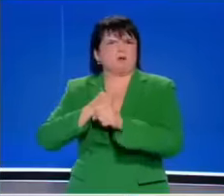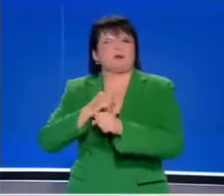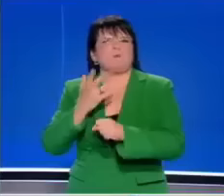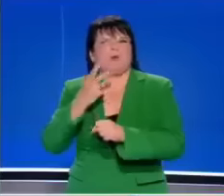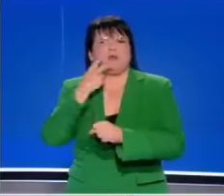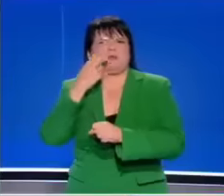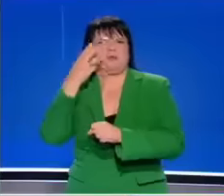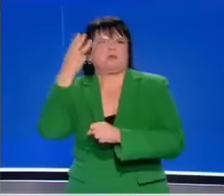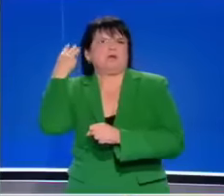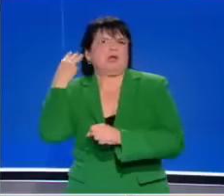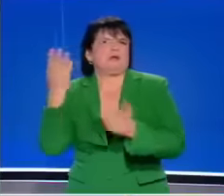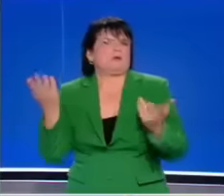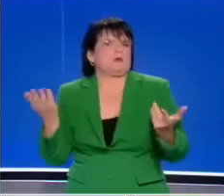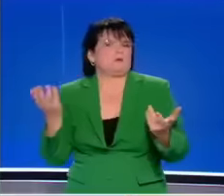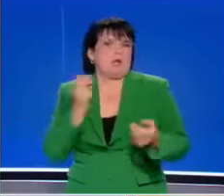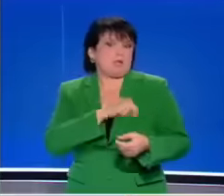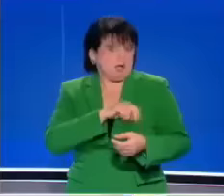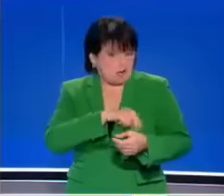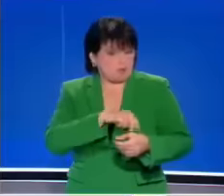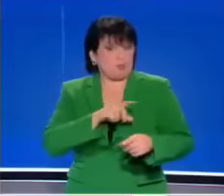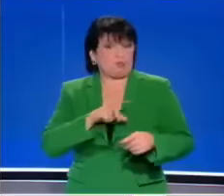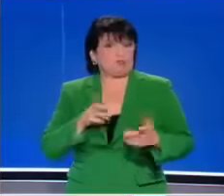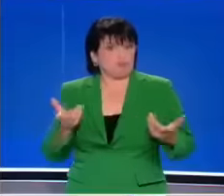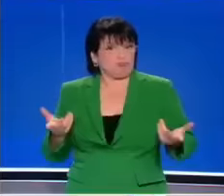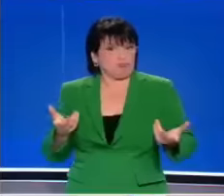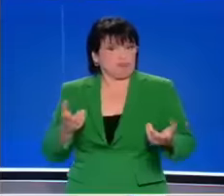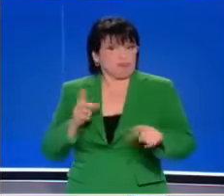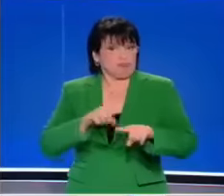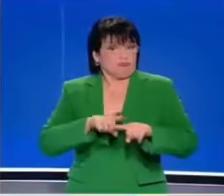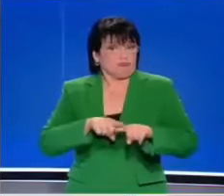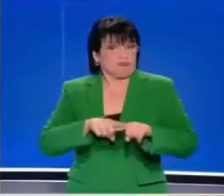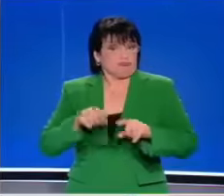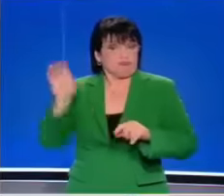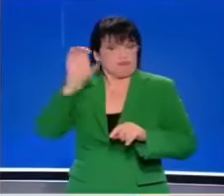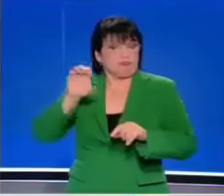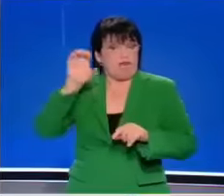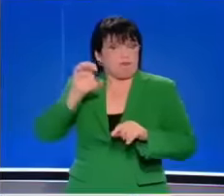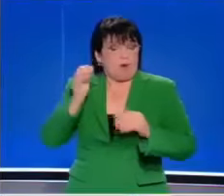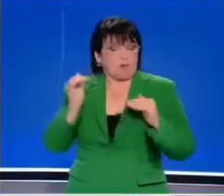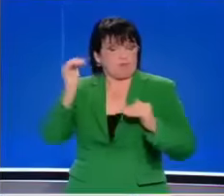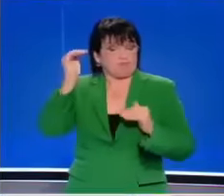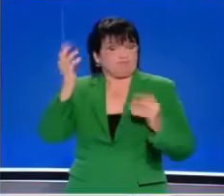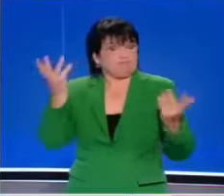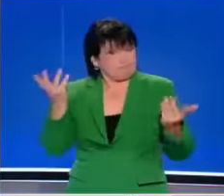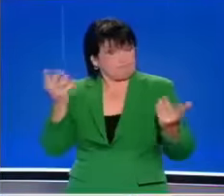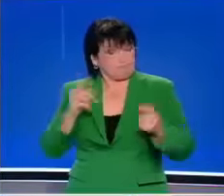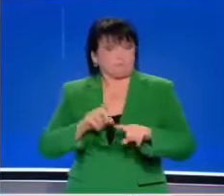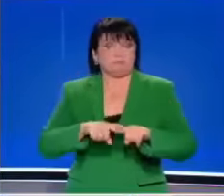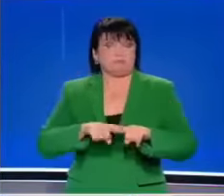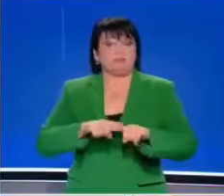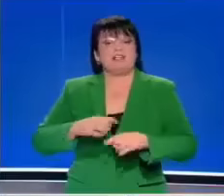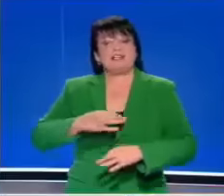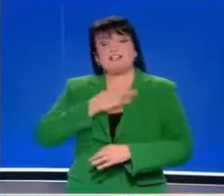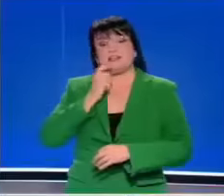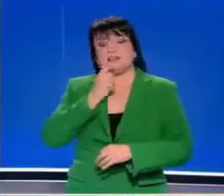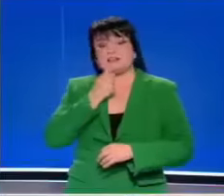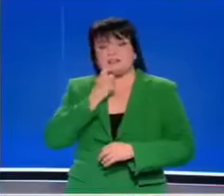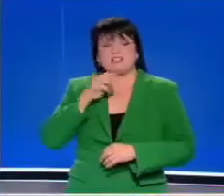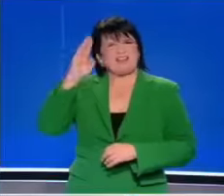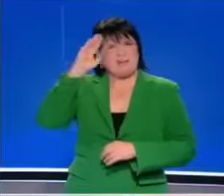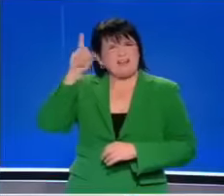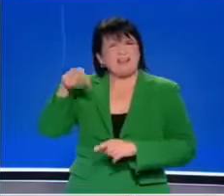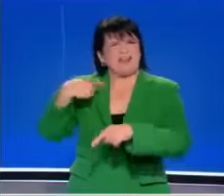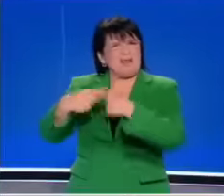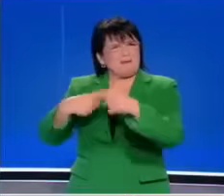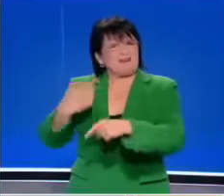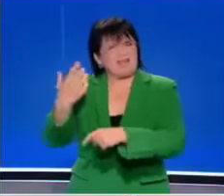τελευταία χρόνια είναι ο πιο κερδοφόρες ς ευρώπη είναι από ους πιο κερδοφόρες στην ευρώπη λοιπόν λαδή εσείς κύριε κασελάκη επειδή είστε και απ τις ηνωμένες